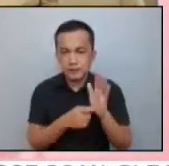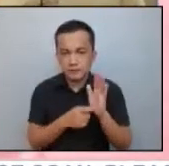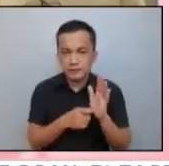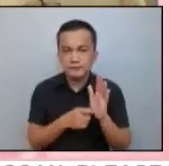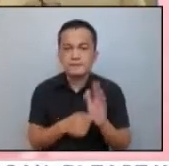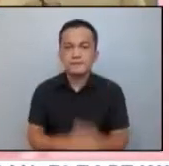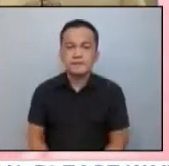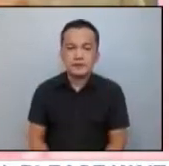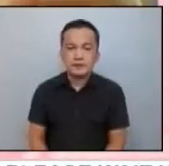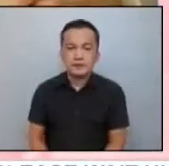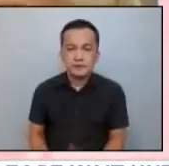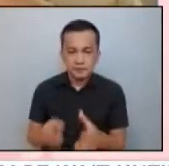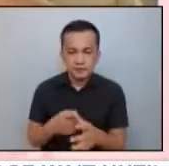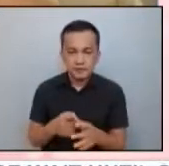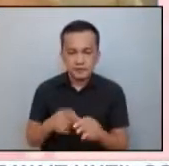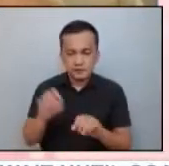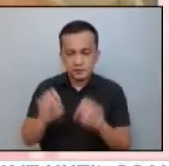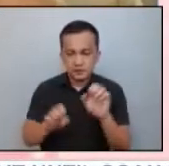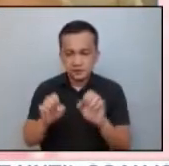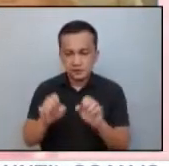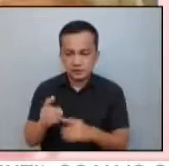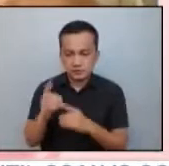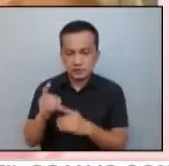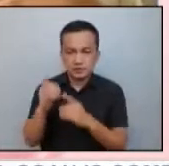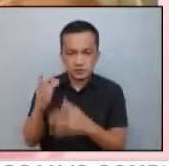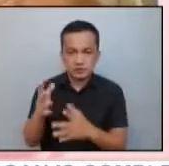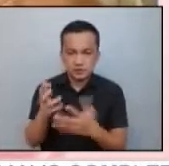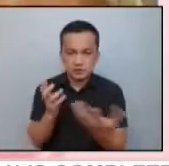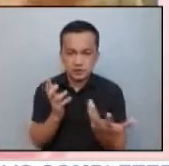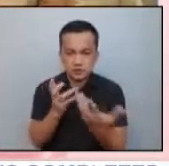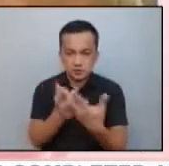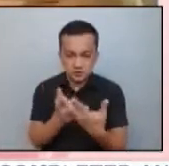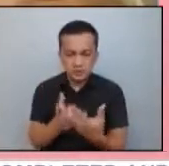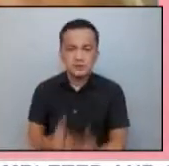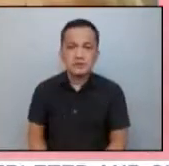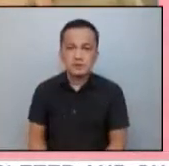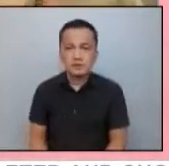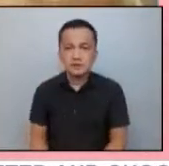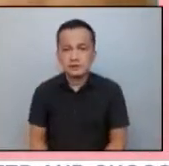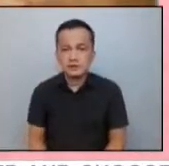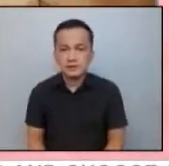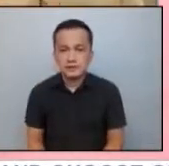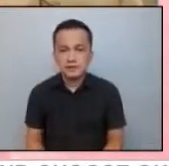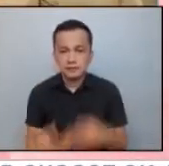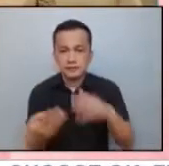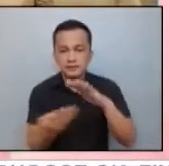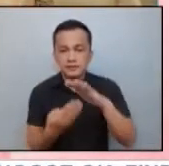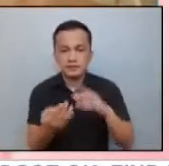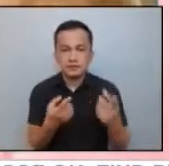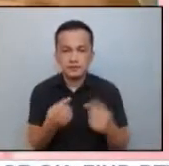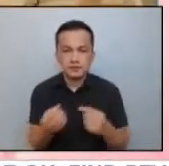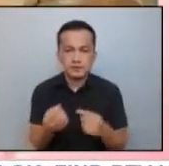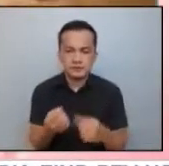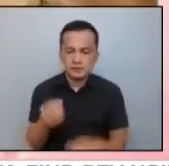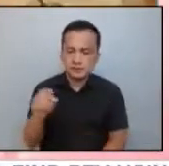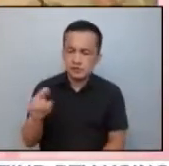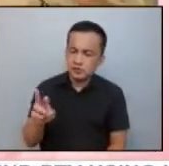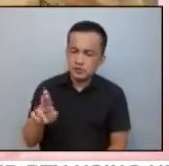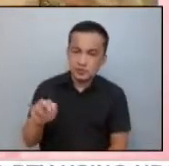ng ating donor. Kung mag-fit po pa, pinaka-basic po dito na pinapagawa ay yung ating pong